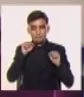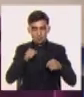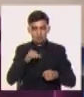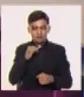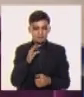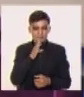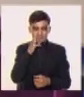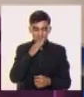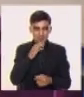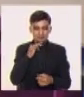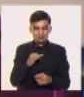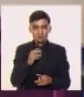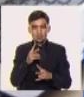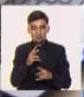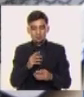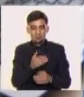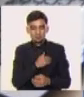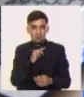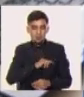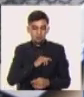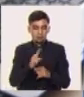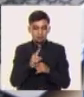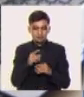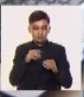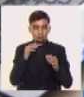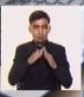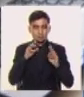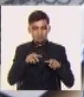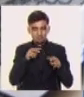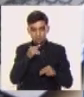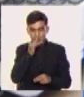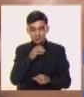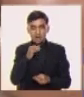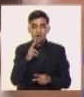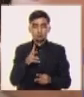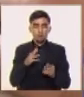работающими мамами и папами. Ну а тем, кто находится дома, рекомендуют заниматься